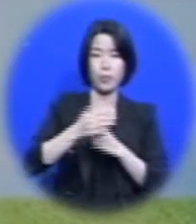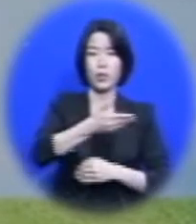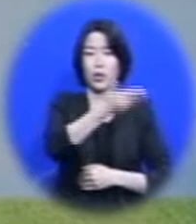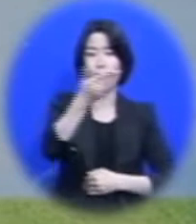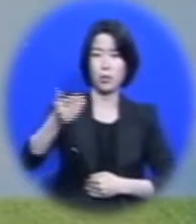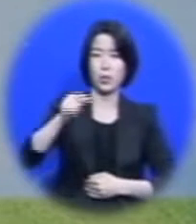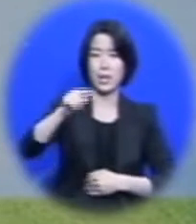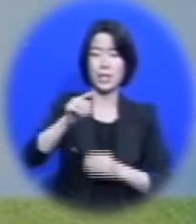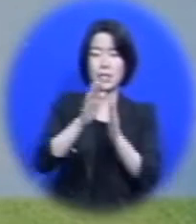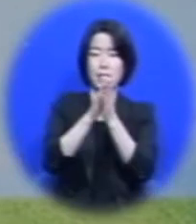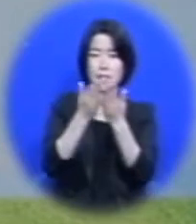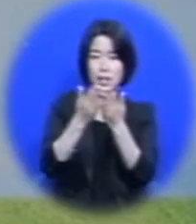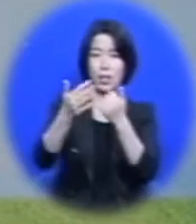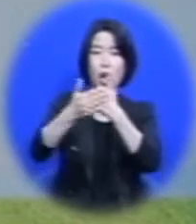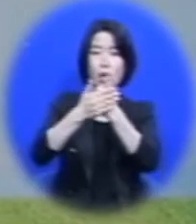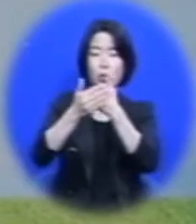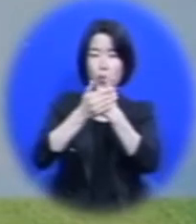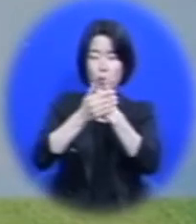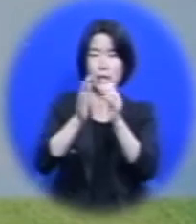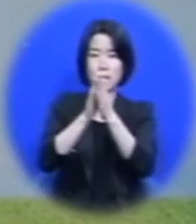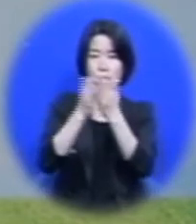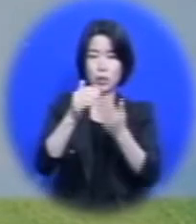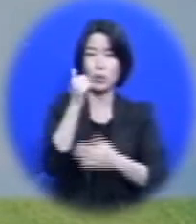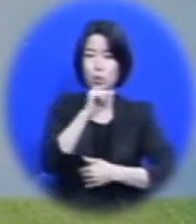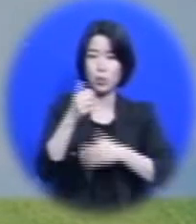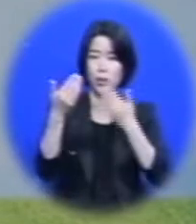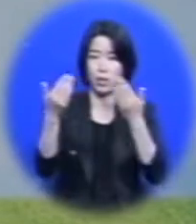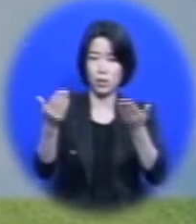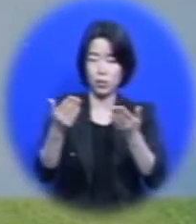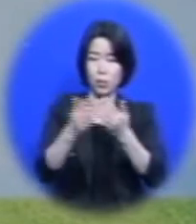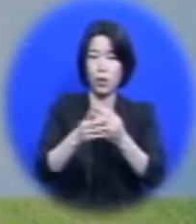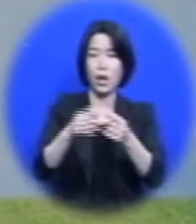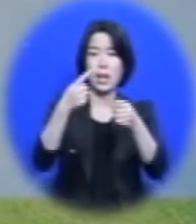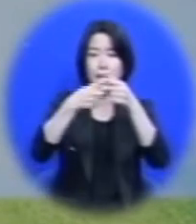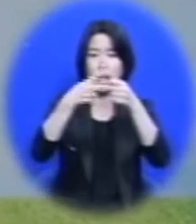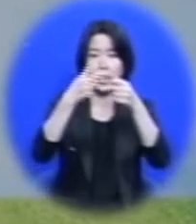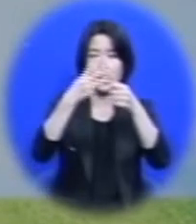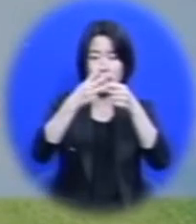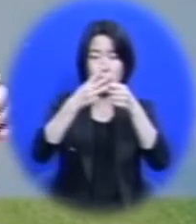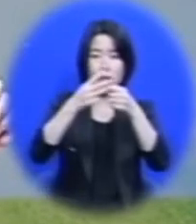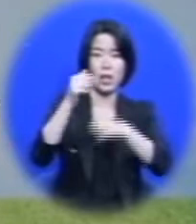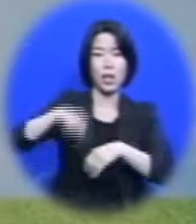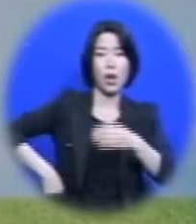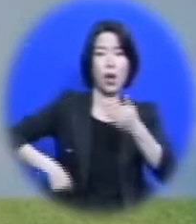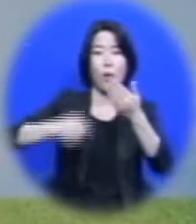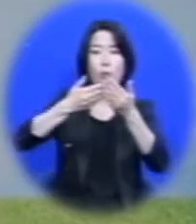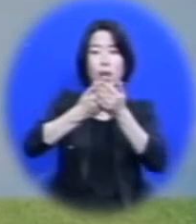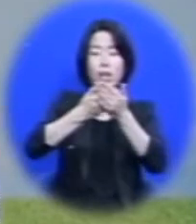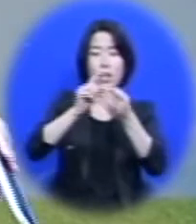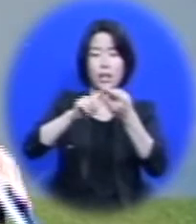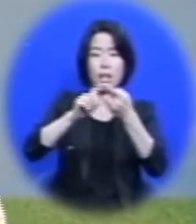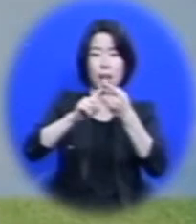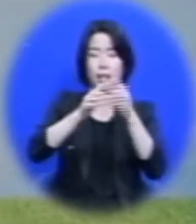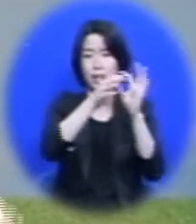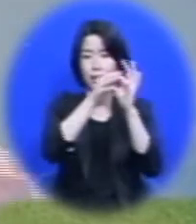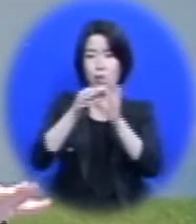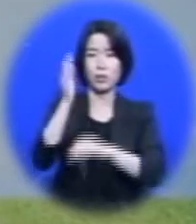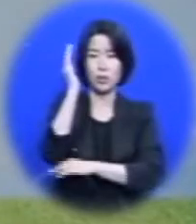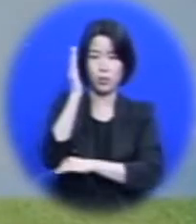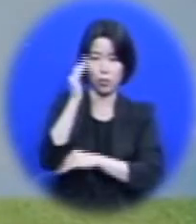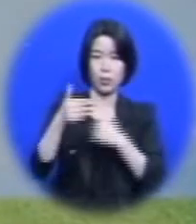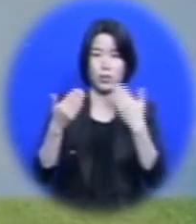여러분에게 이 책을 참고서적으로 소개해 드리면서 세 번에 걸친 회개에 대한 연속 설교를 하려고 합니다.